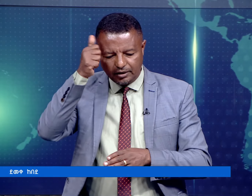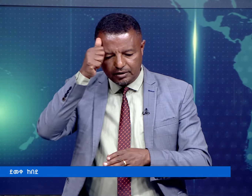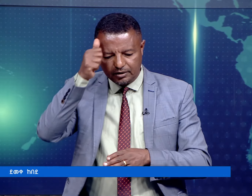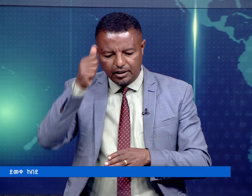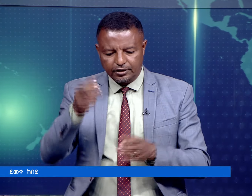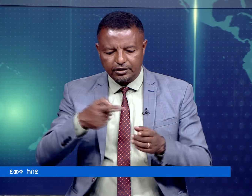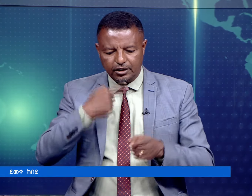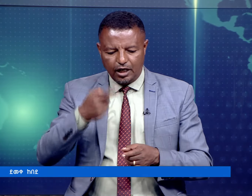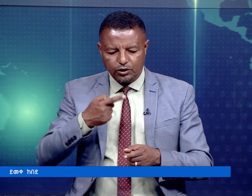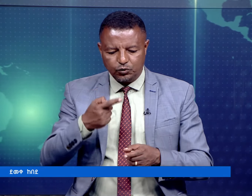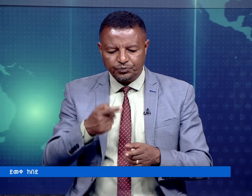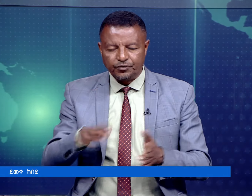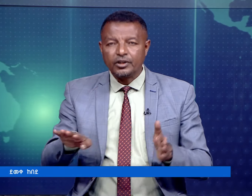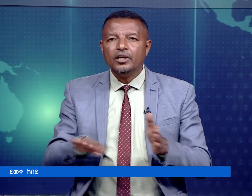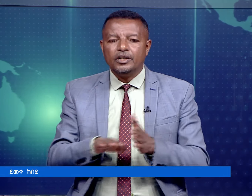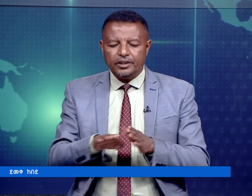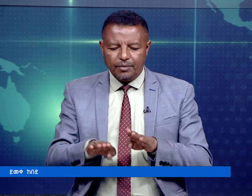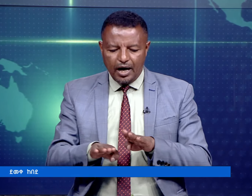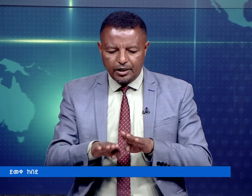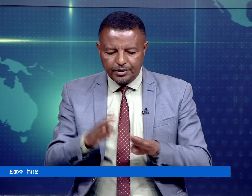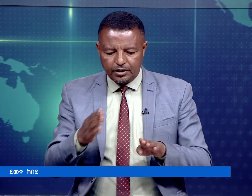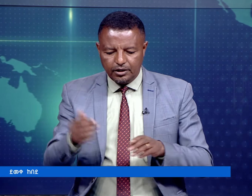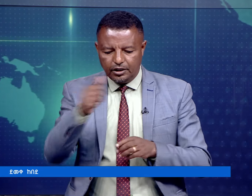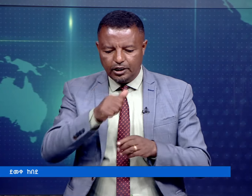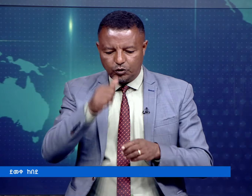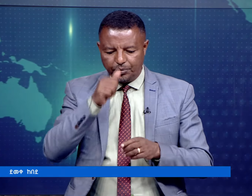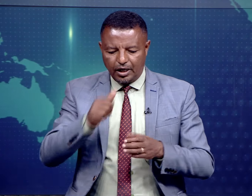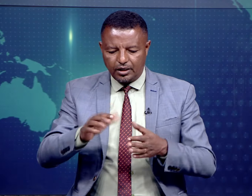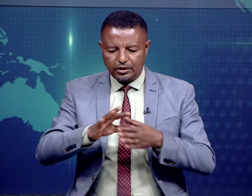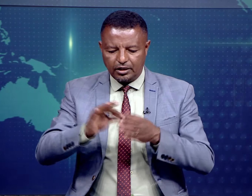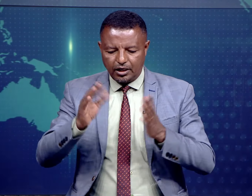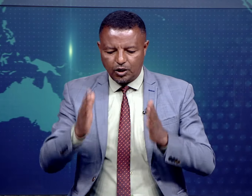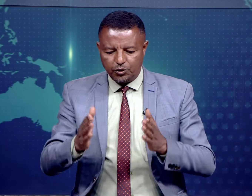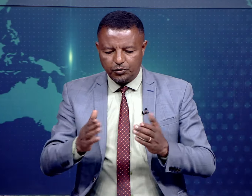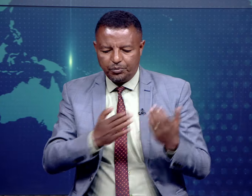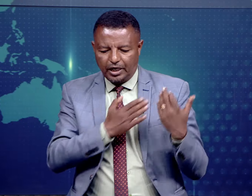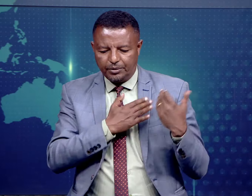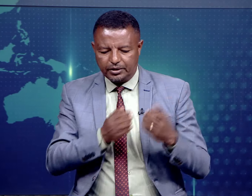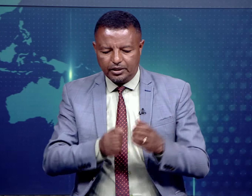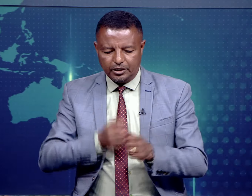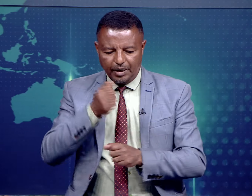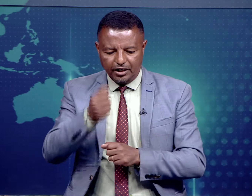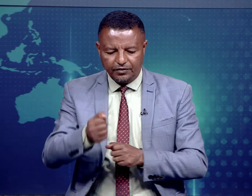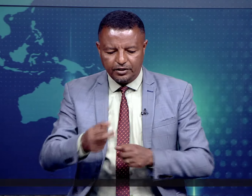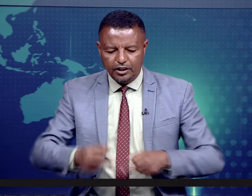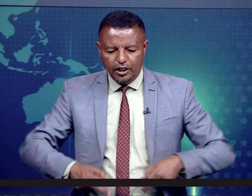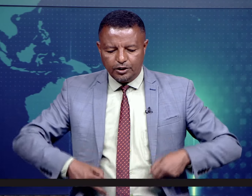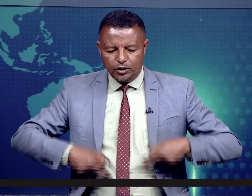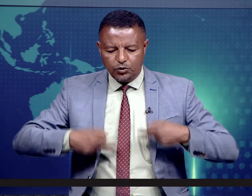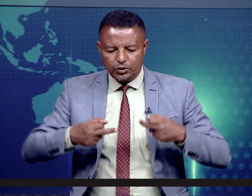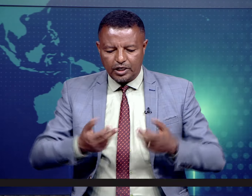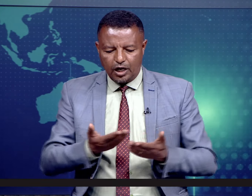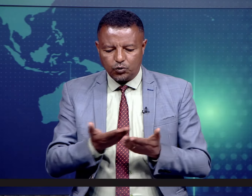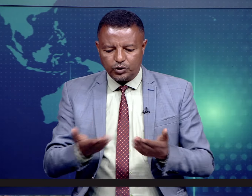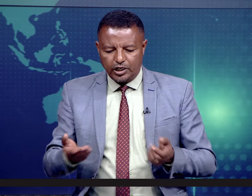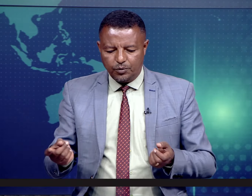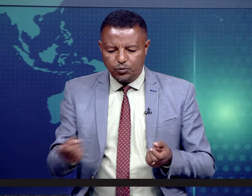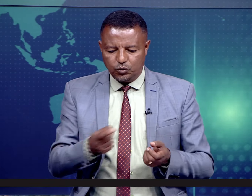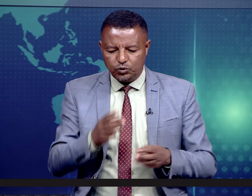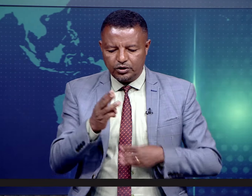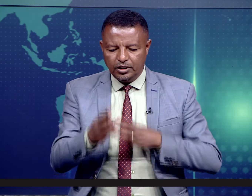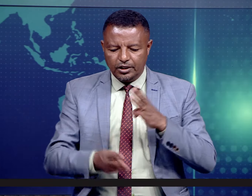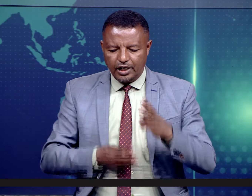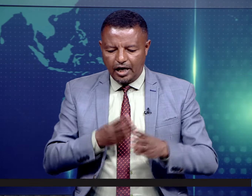ታዬ አጽቀሥላሴ ተናገሩ። የባህር በር ለኢትዮጵያ ከታሪካዊ ባለቤትነት ባለፈ የልዕልና